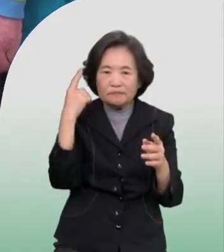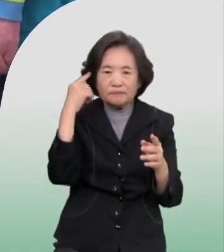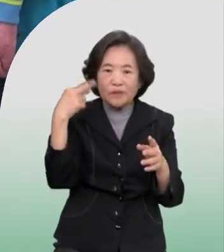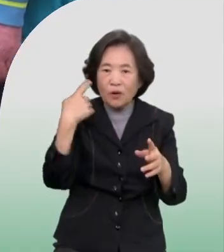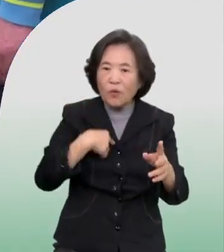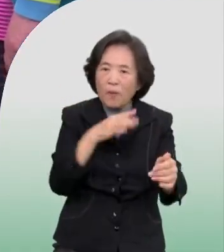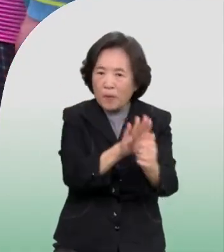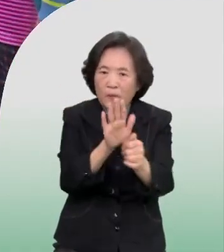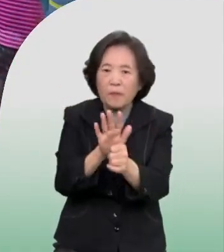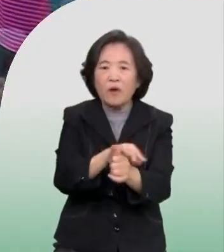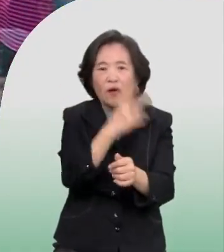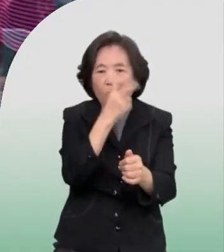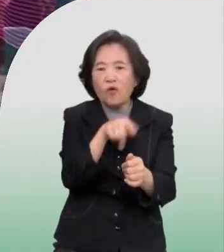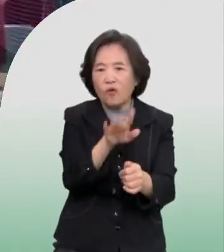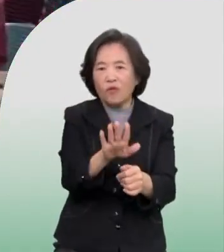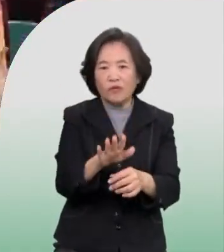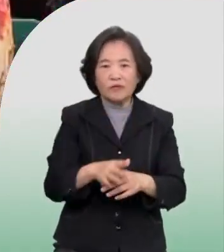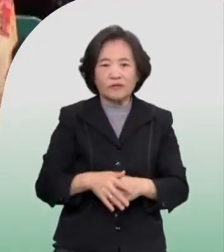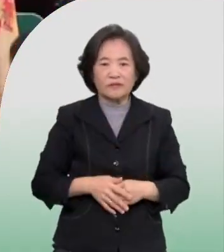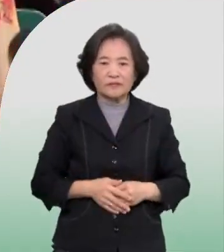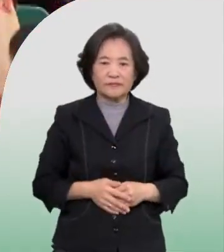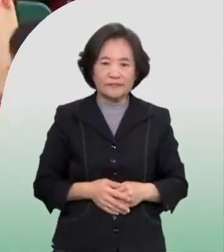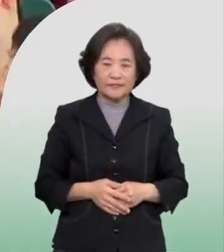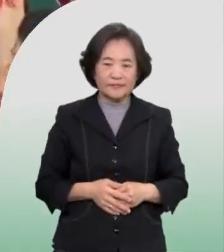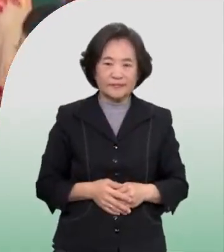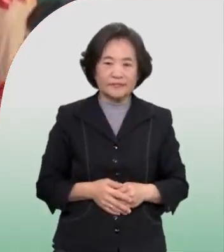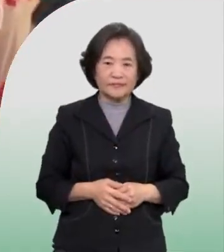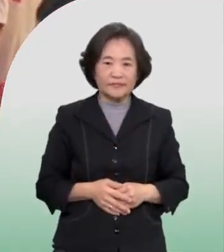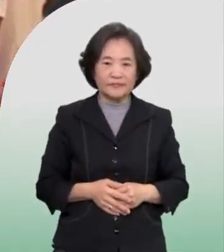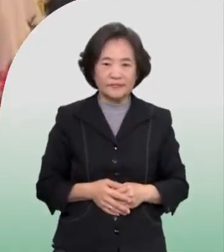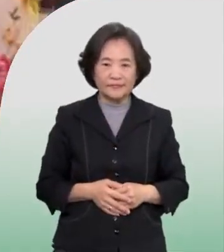感受到被照顾。